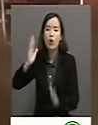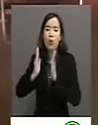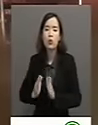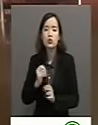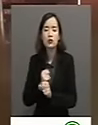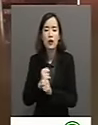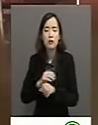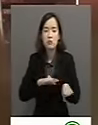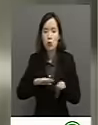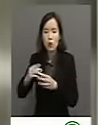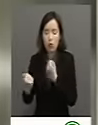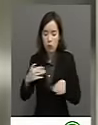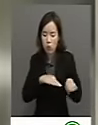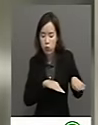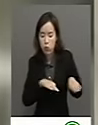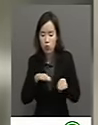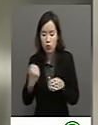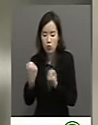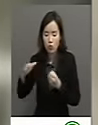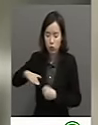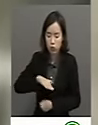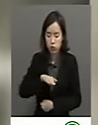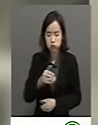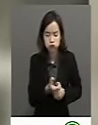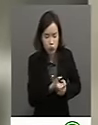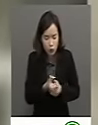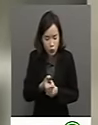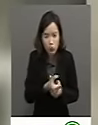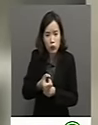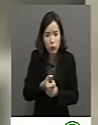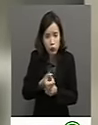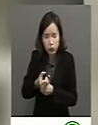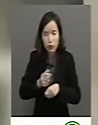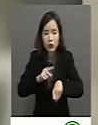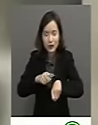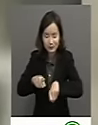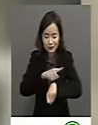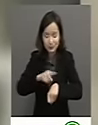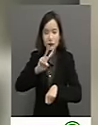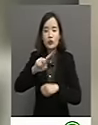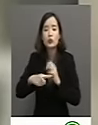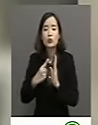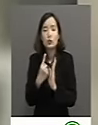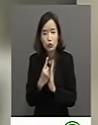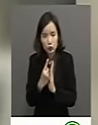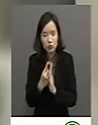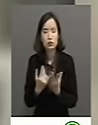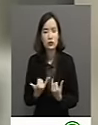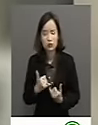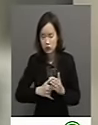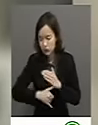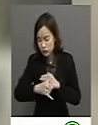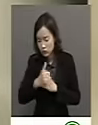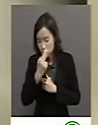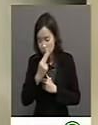าพร้อมกับรถดับเพลิงครับพยายามใช้น้ำเนี่ยฉีดเข้ามาควบคุมเพลิงใช้เวลา2ชั่วโมงฮะสุดท้ายพอไปตรวจสอบ